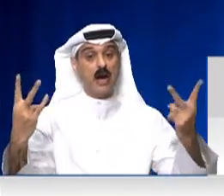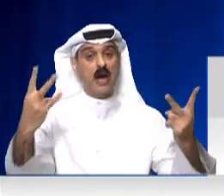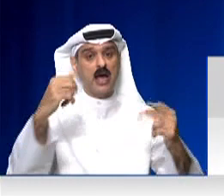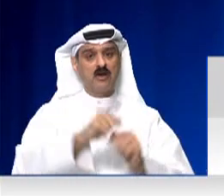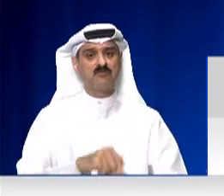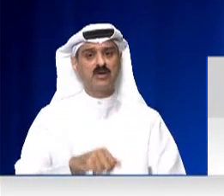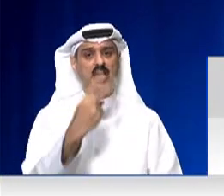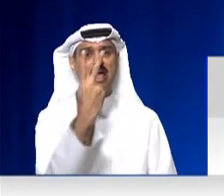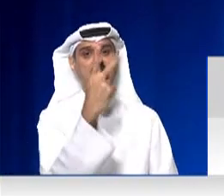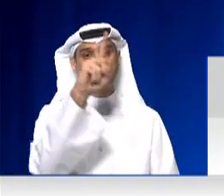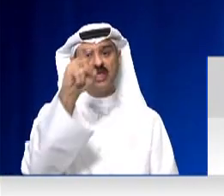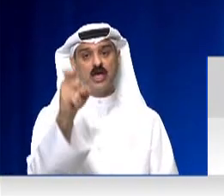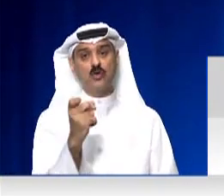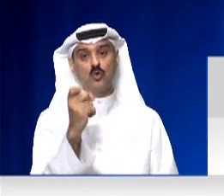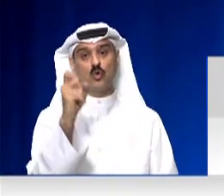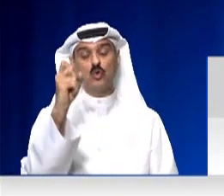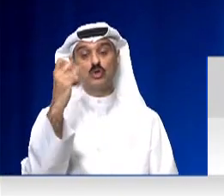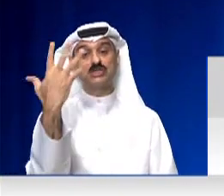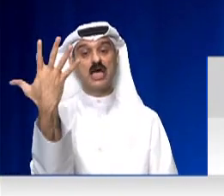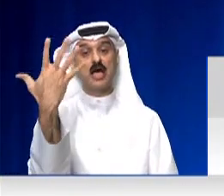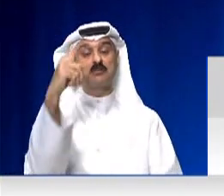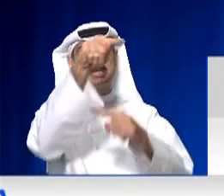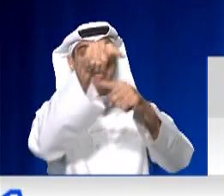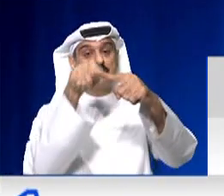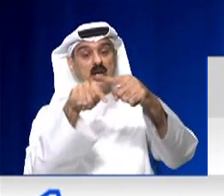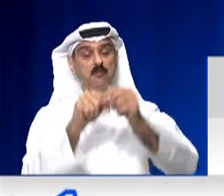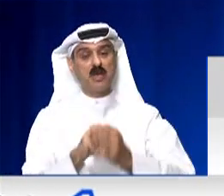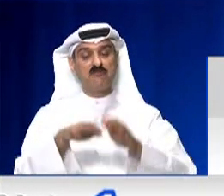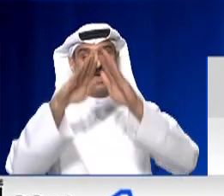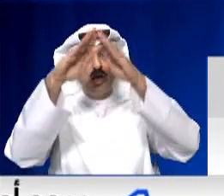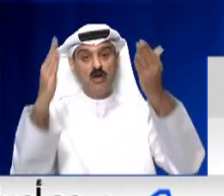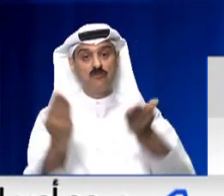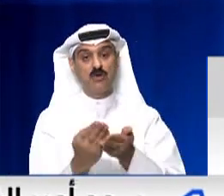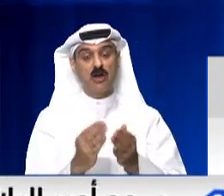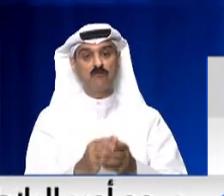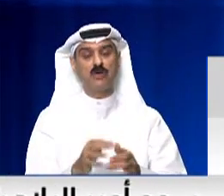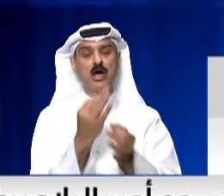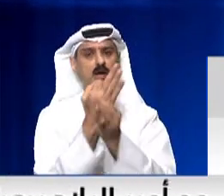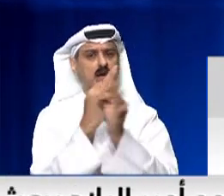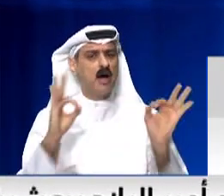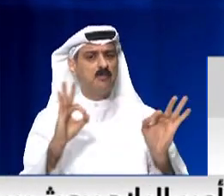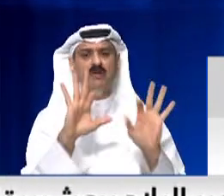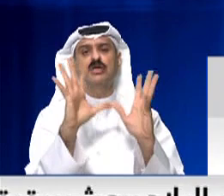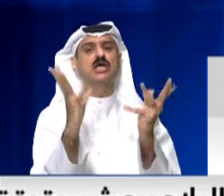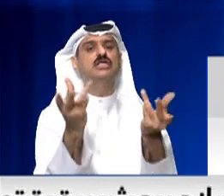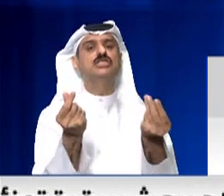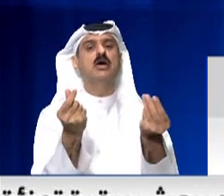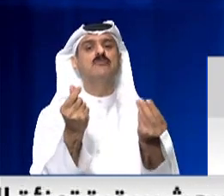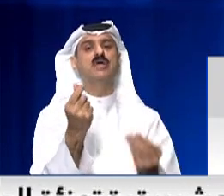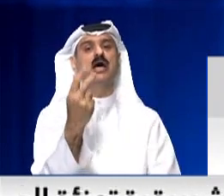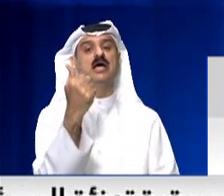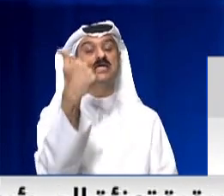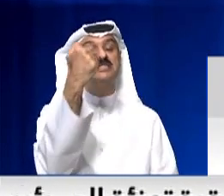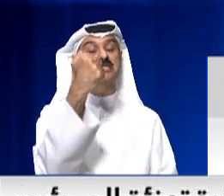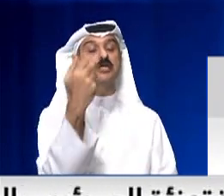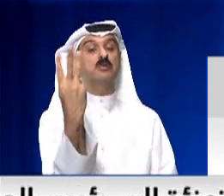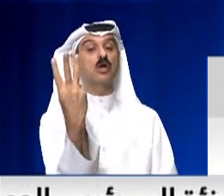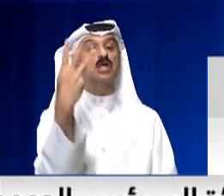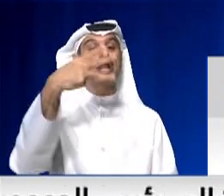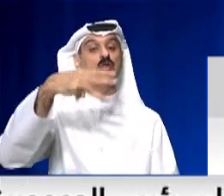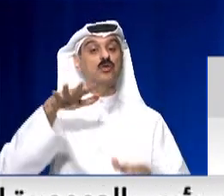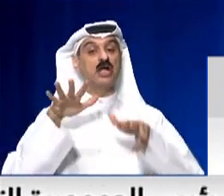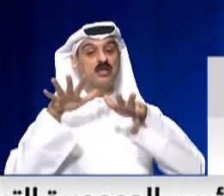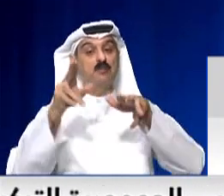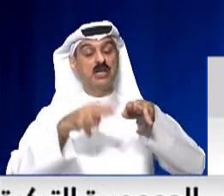من اجماليه الاستثمارات التي بلغت قيمتها نحو 633 مليار دولار واوضح ان